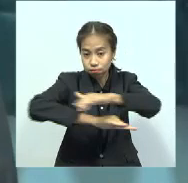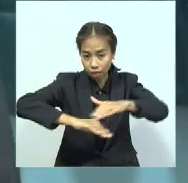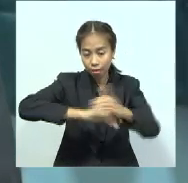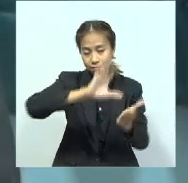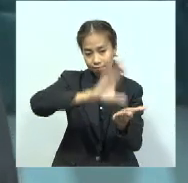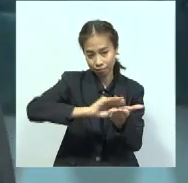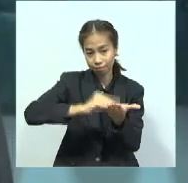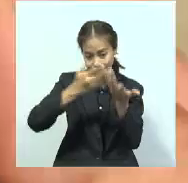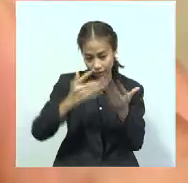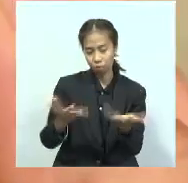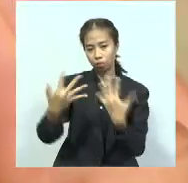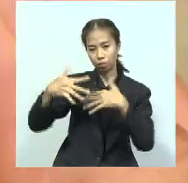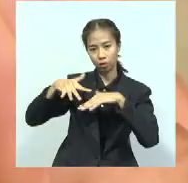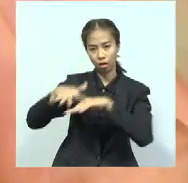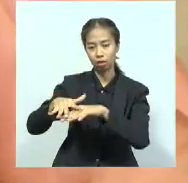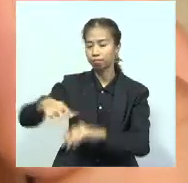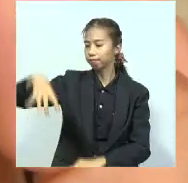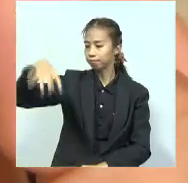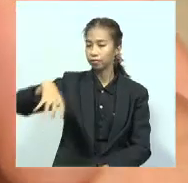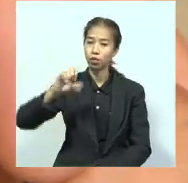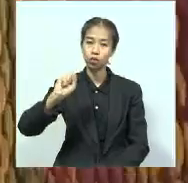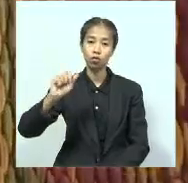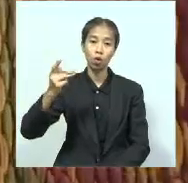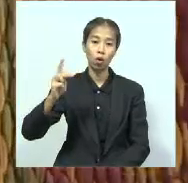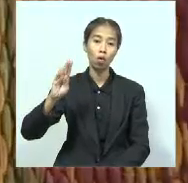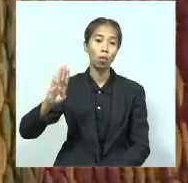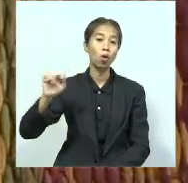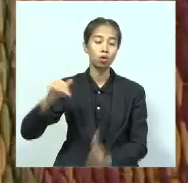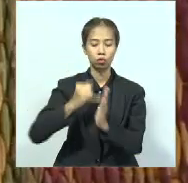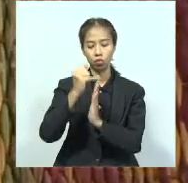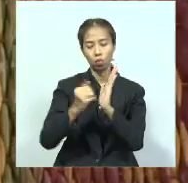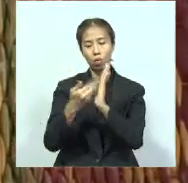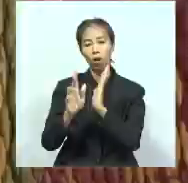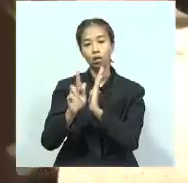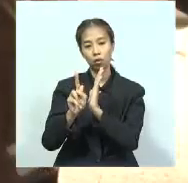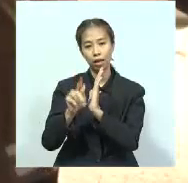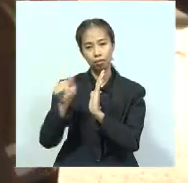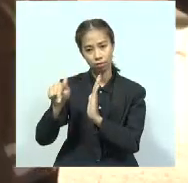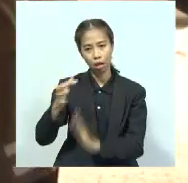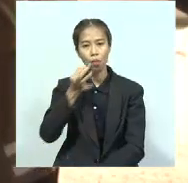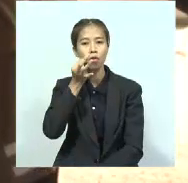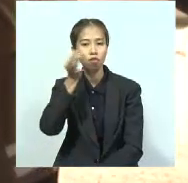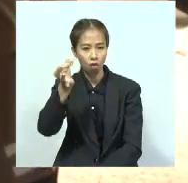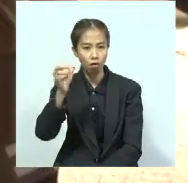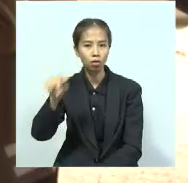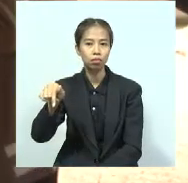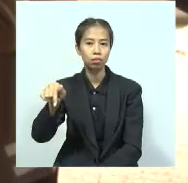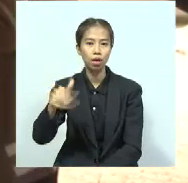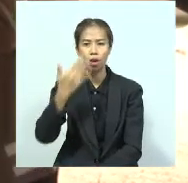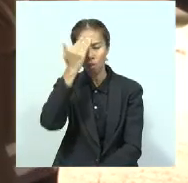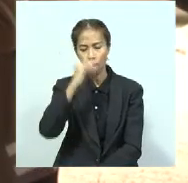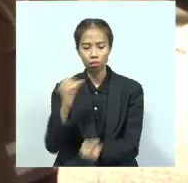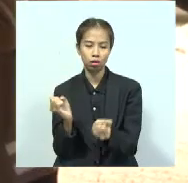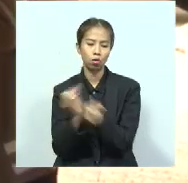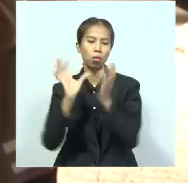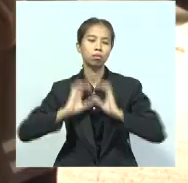มประสานให้กับเจ้าหน้าที่สำนักงานคุ้มครองผู้บริโภคจังหวัดขอนแก่นเข้าร้องทุกข์กล่าวโทษในฐานะพนักงานของรัฐเป็นผู้เสียห